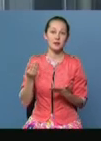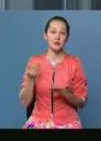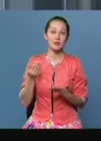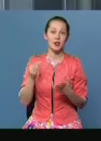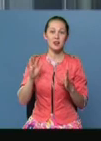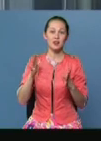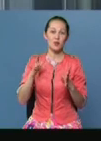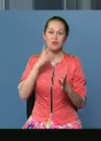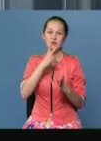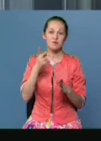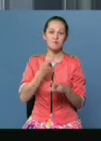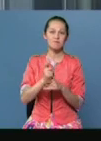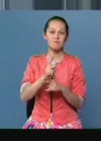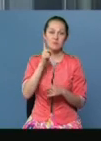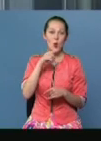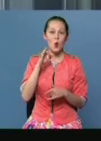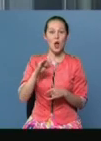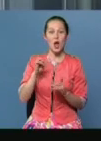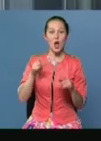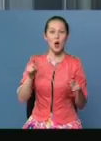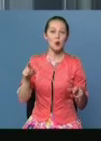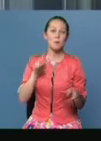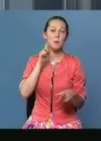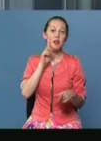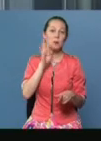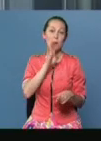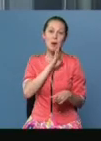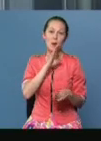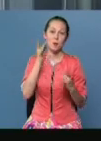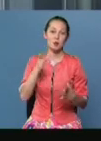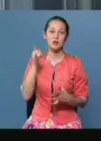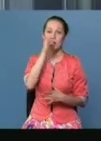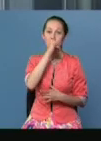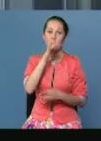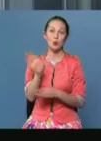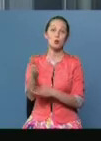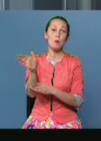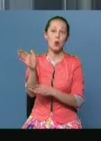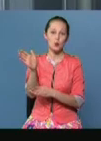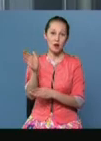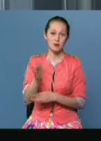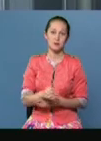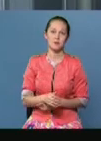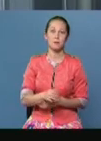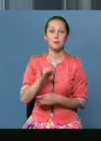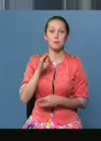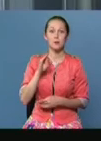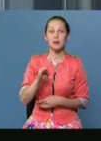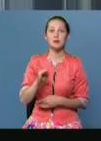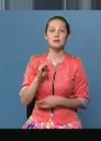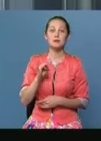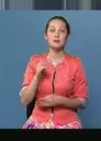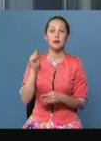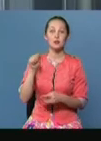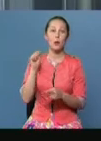ненадлежащем состоянии. Людям, в частности, даже молодым мамам с детьми, там просто детям негде даже выйти погулять. И, естественно, то